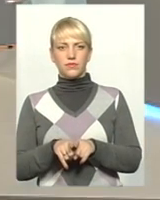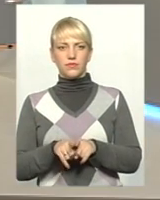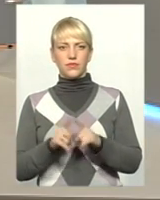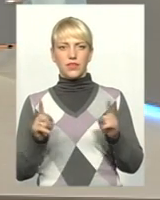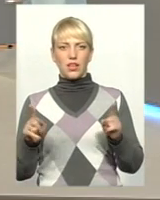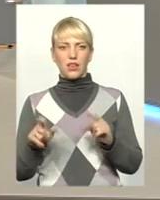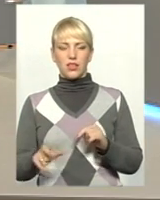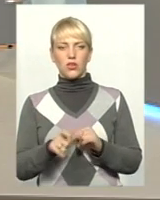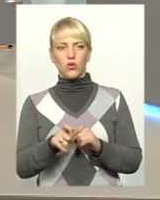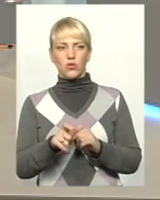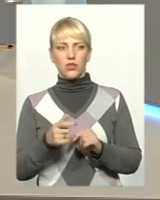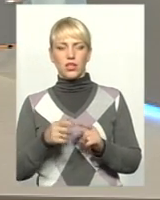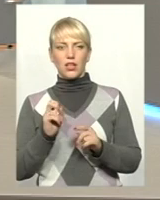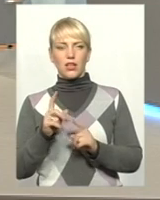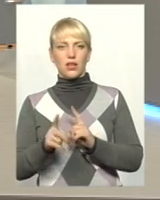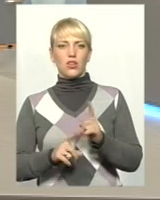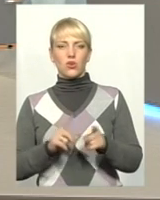ділянки доріг, як реконструкція Голосків,